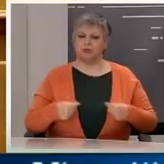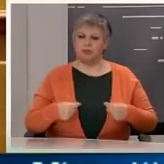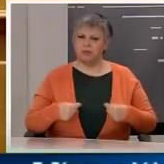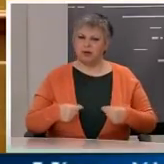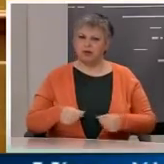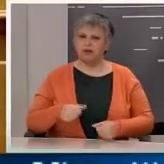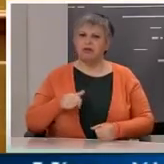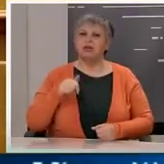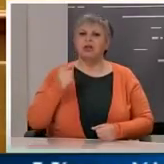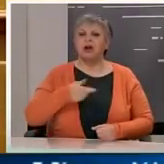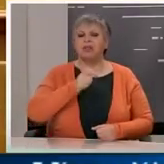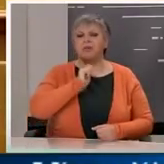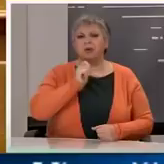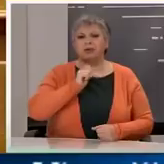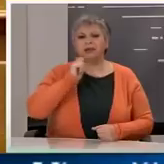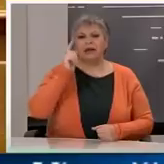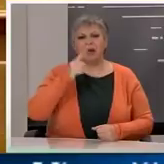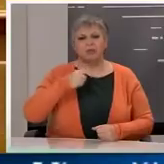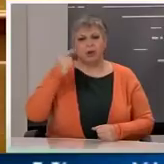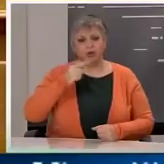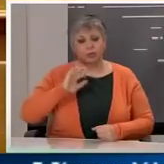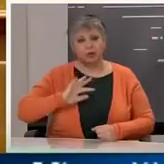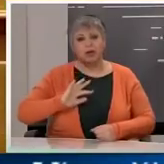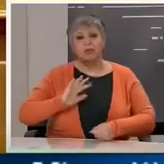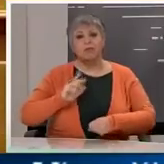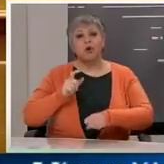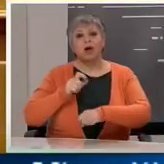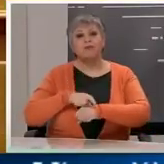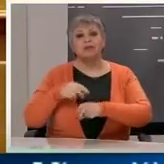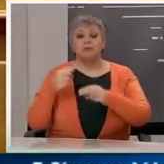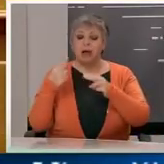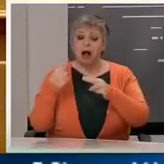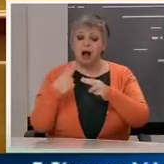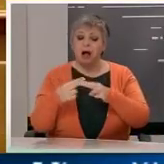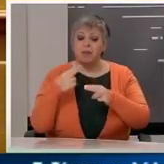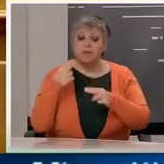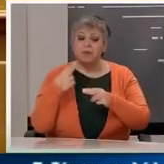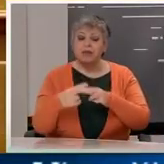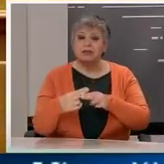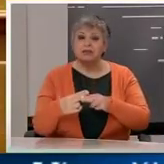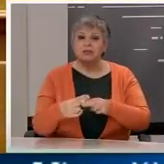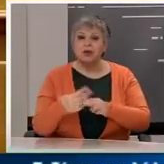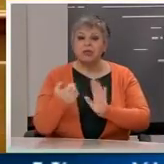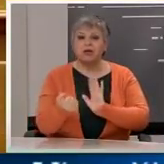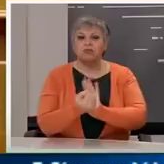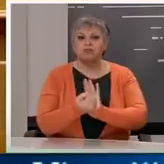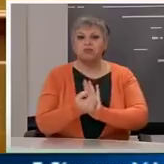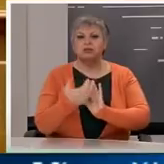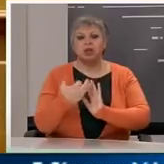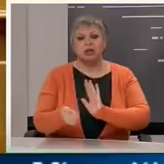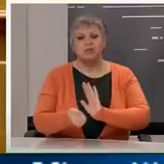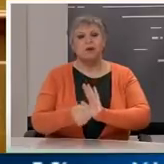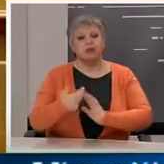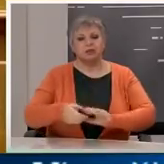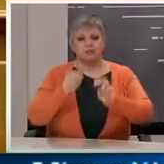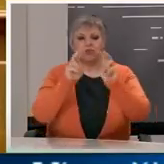στελεχών, πολιτικών προσώπων που τώρα πλέον επίσημα, με θεσμικό τρόπο, έχει ανοίξει η διερεύνησή τους.